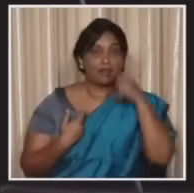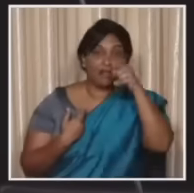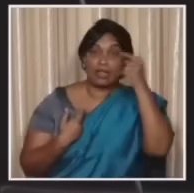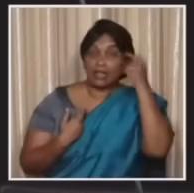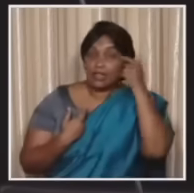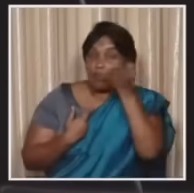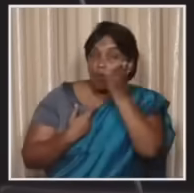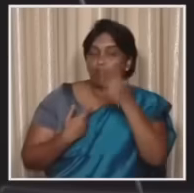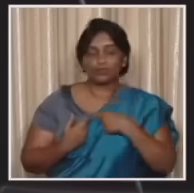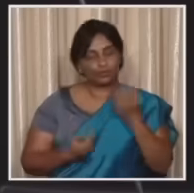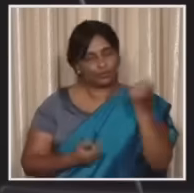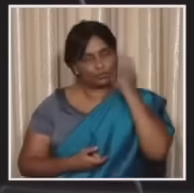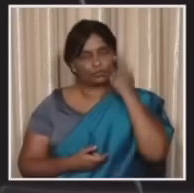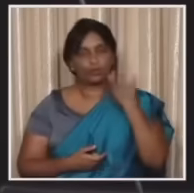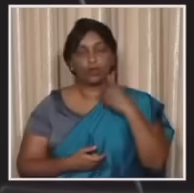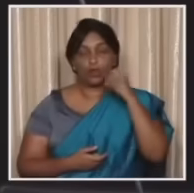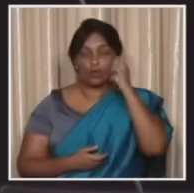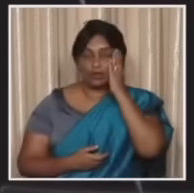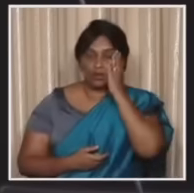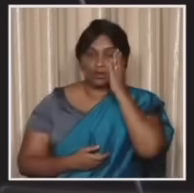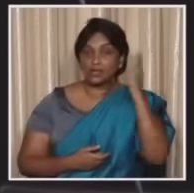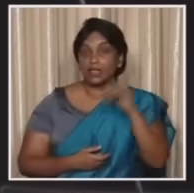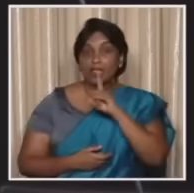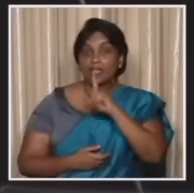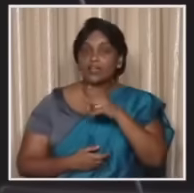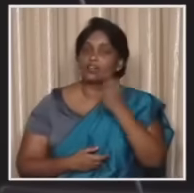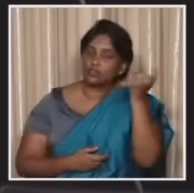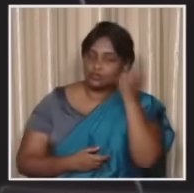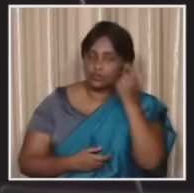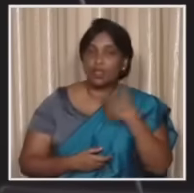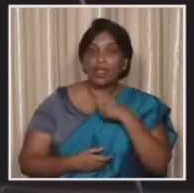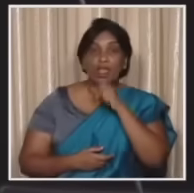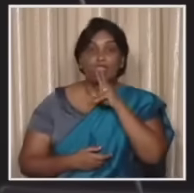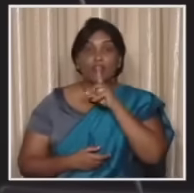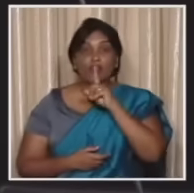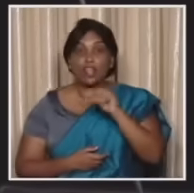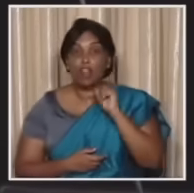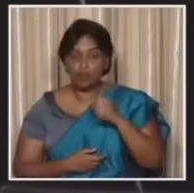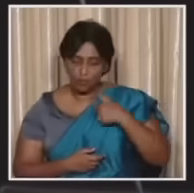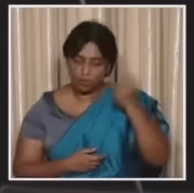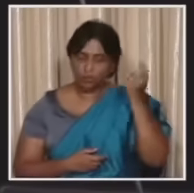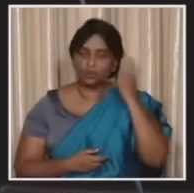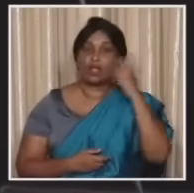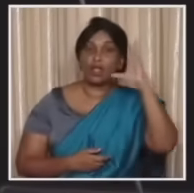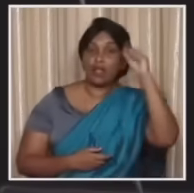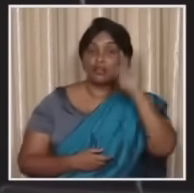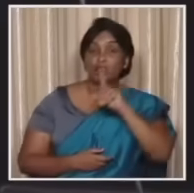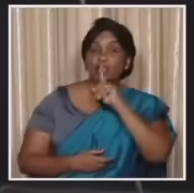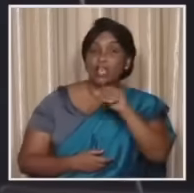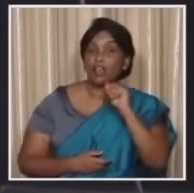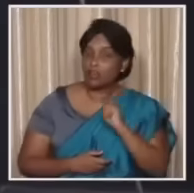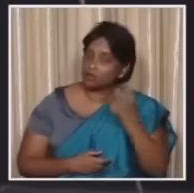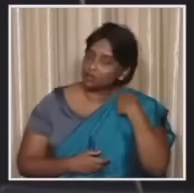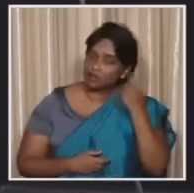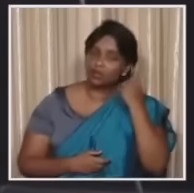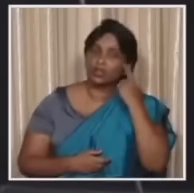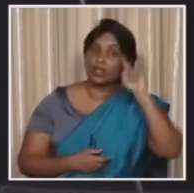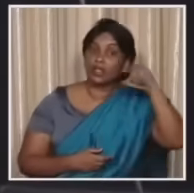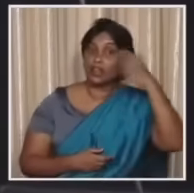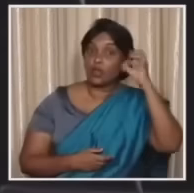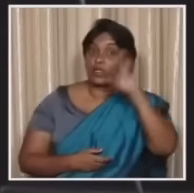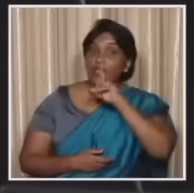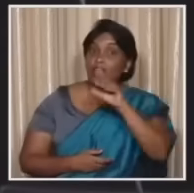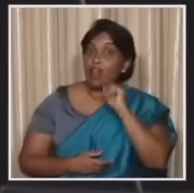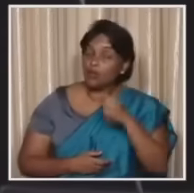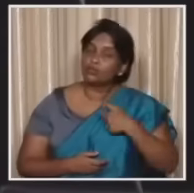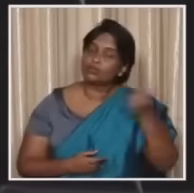විදිය අපි දන්නවා. උදේට නැගිට්ටාම කියන විදිය දන්නවා. දවල්ට කියන දේ මොකද්ද කියලා දන්නවා. හැන්දෑවට කියන්නේ මොකද්ද කියලා දන්නවා. හෙට උදේට කියන්නේ